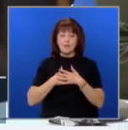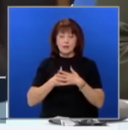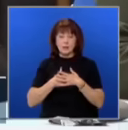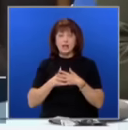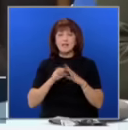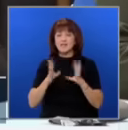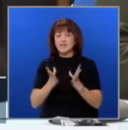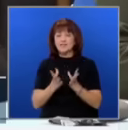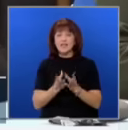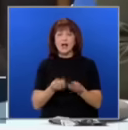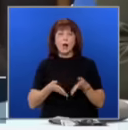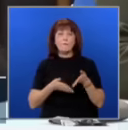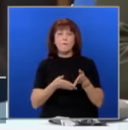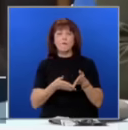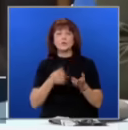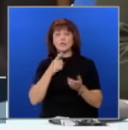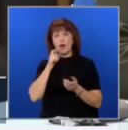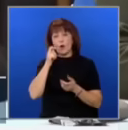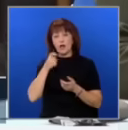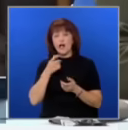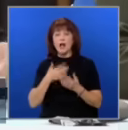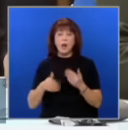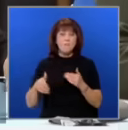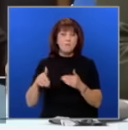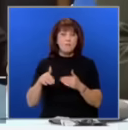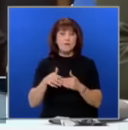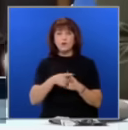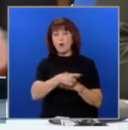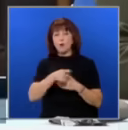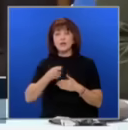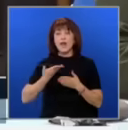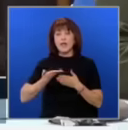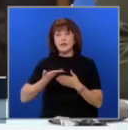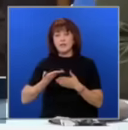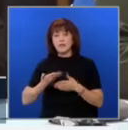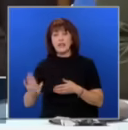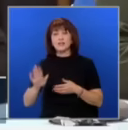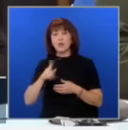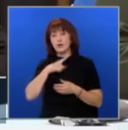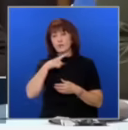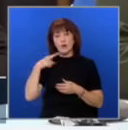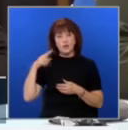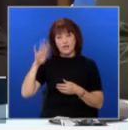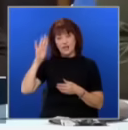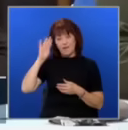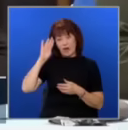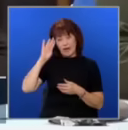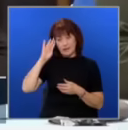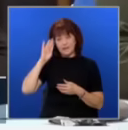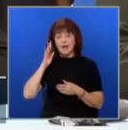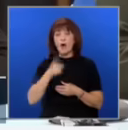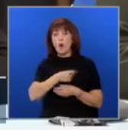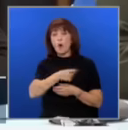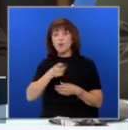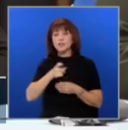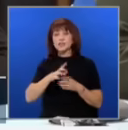която се предоставя на Украина, но се нуждаем от повече оръжия, за да прогоним руските сили от нашата земя и особено от района на Донецк. Оръжията с